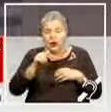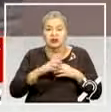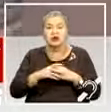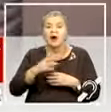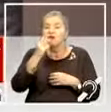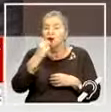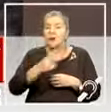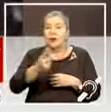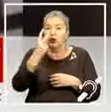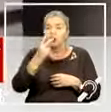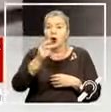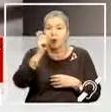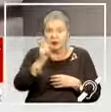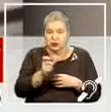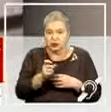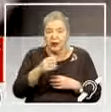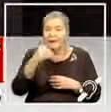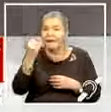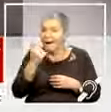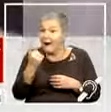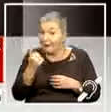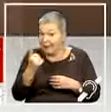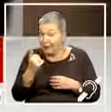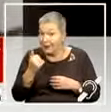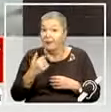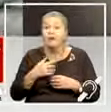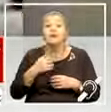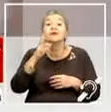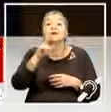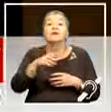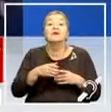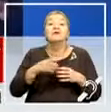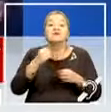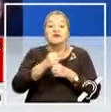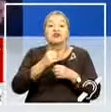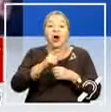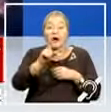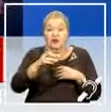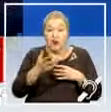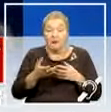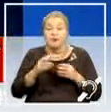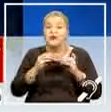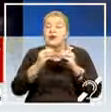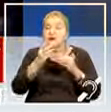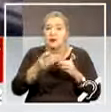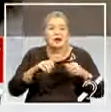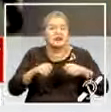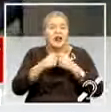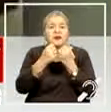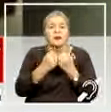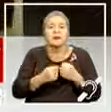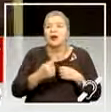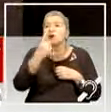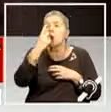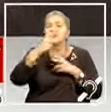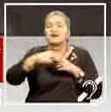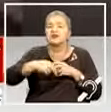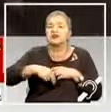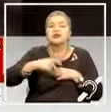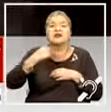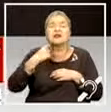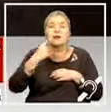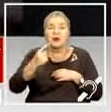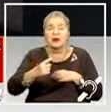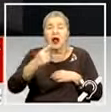despre două persoane care ar fi realizat aceste fapte. Practic, totul s-a întâmplat într-un singur weekend în luna noiembrie